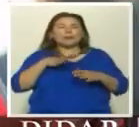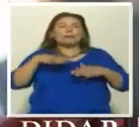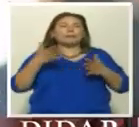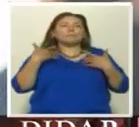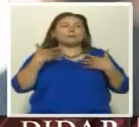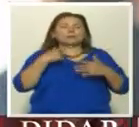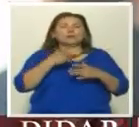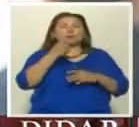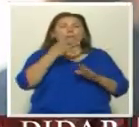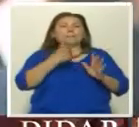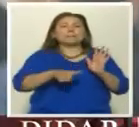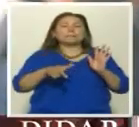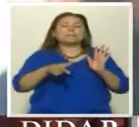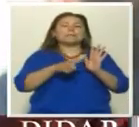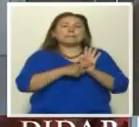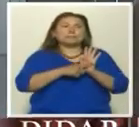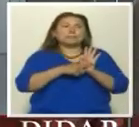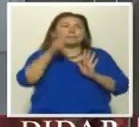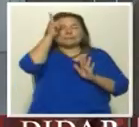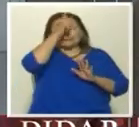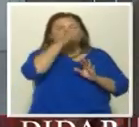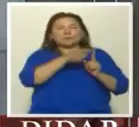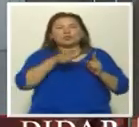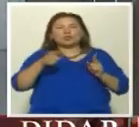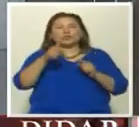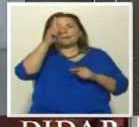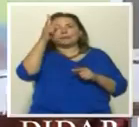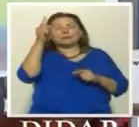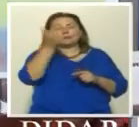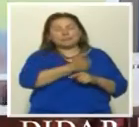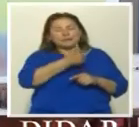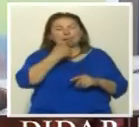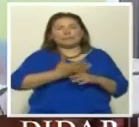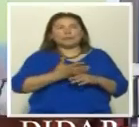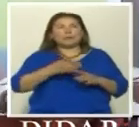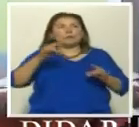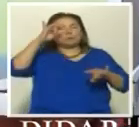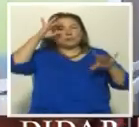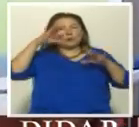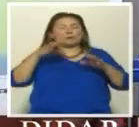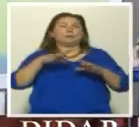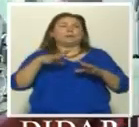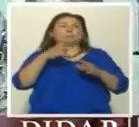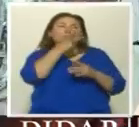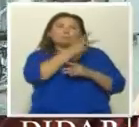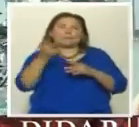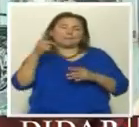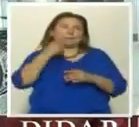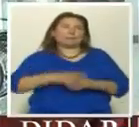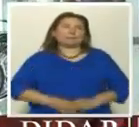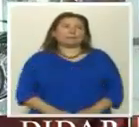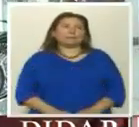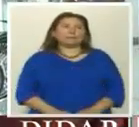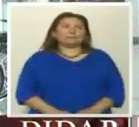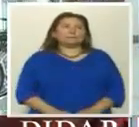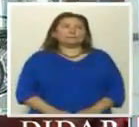Актау. 137 туристов из Ирана в течение недели успели посмотреть наиболее популярные достопримечательности.